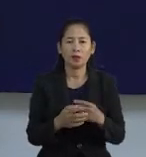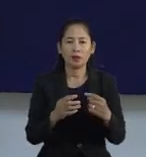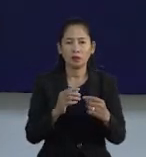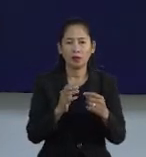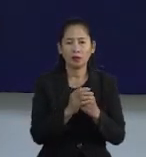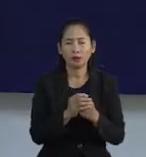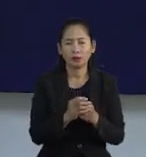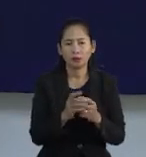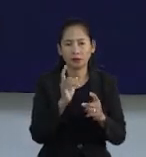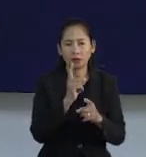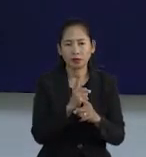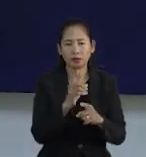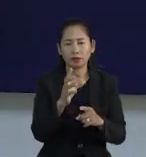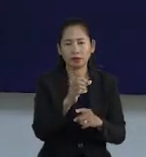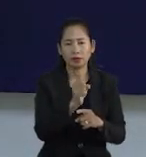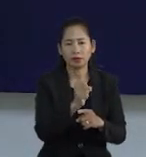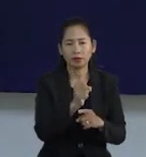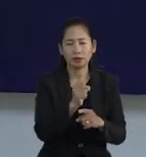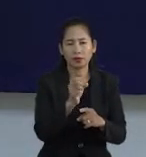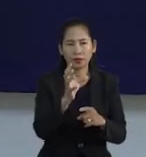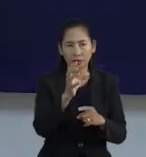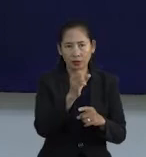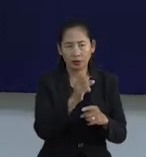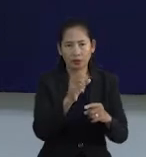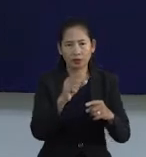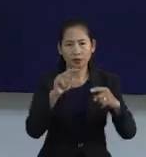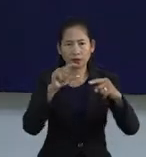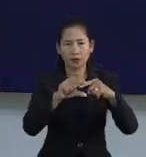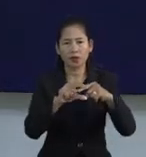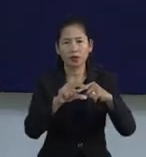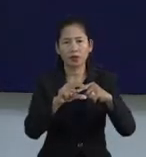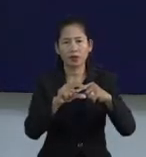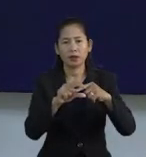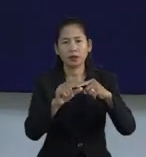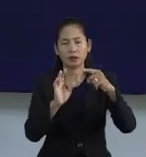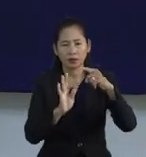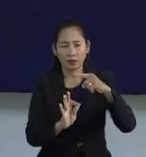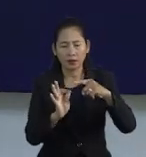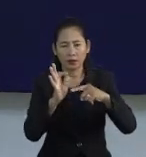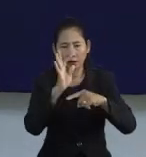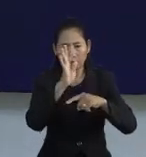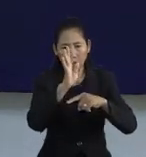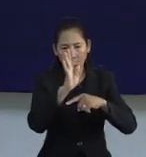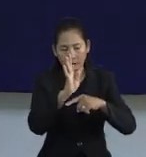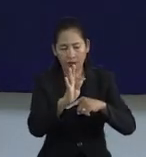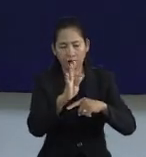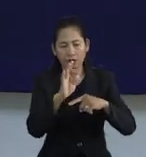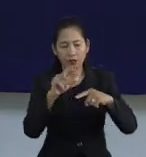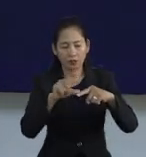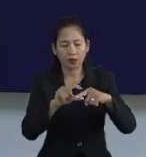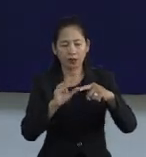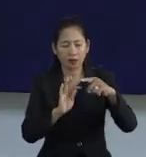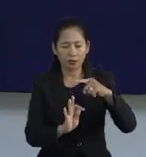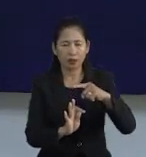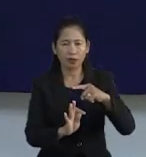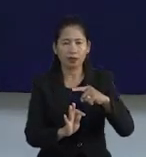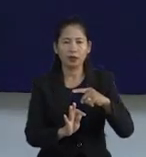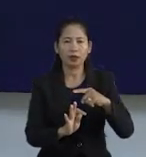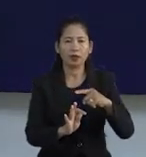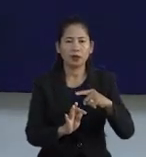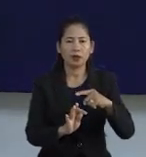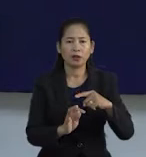phía chấn dưỡng từ gió phía gió trái ở phía phía bay nha con nè và chạy phía bay chân dân đang hái chạy mà